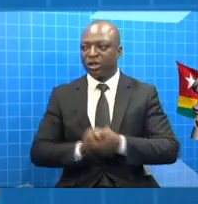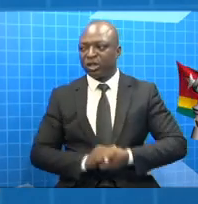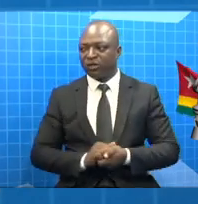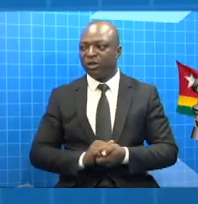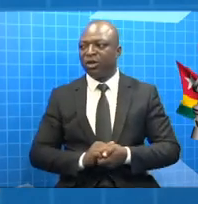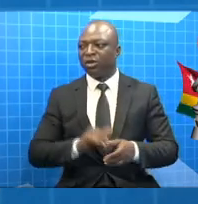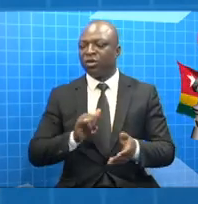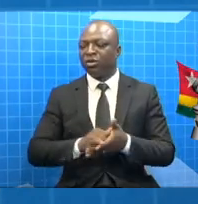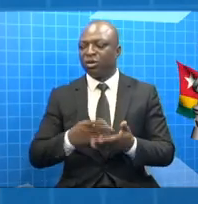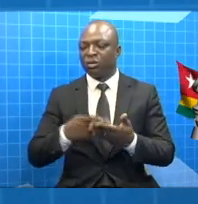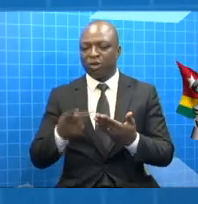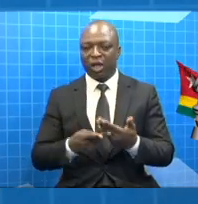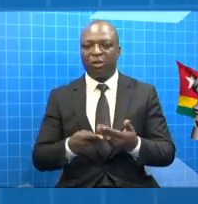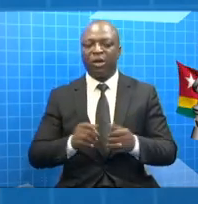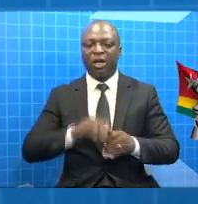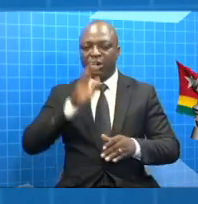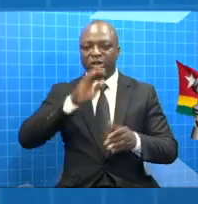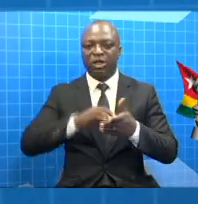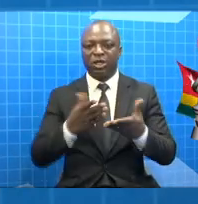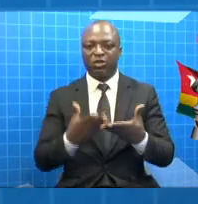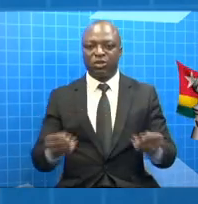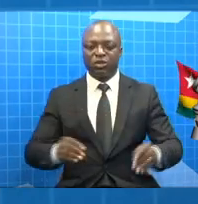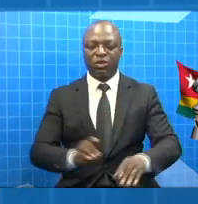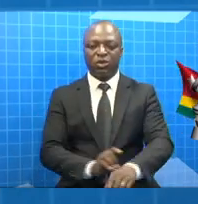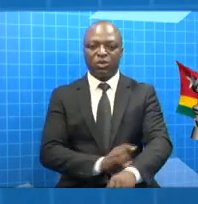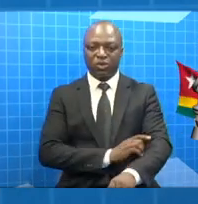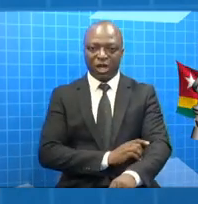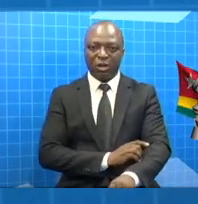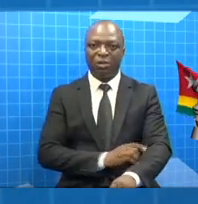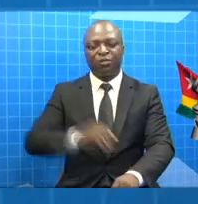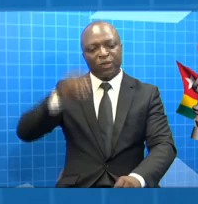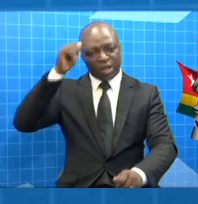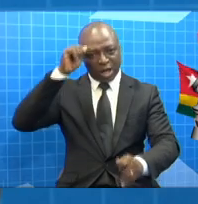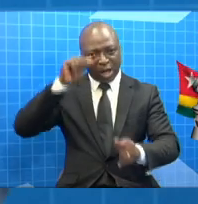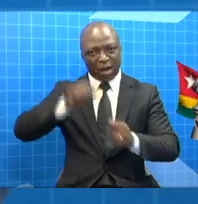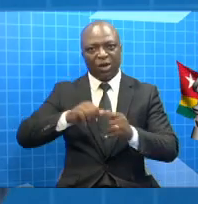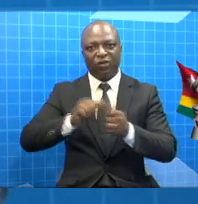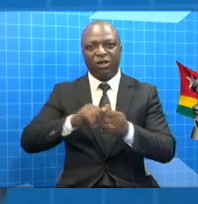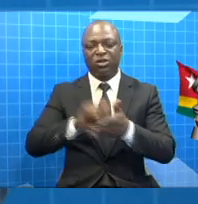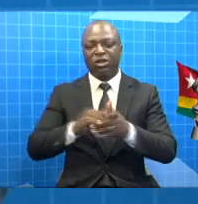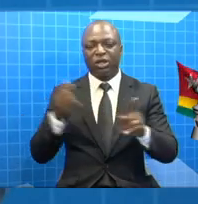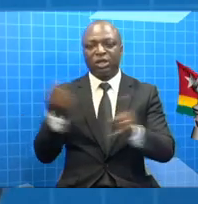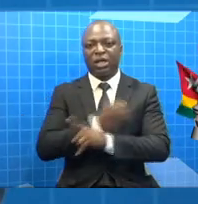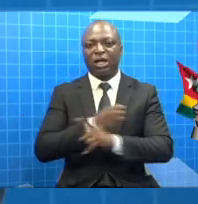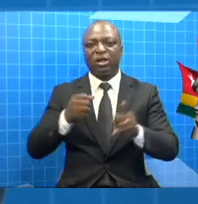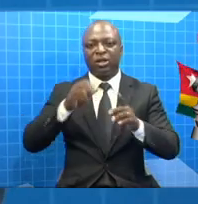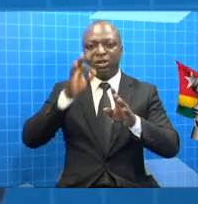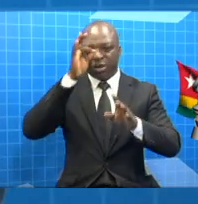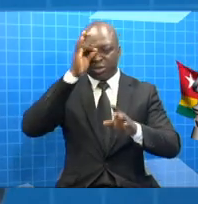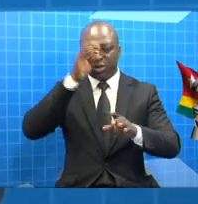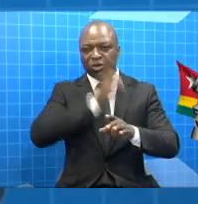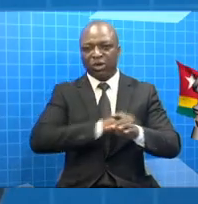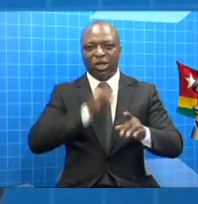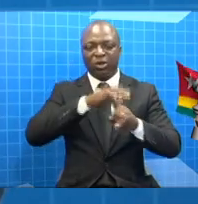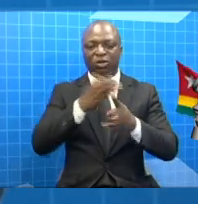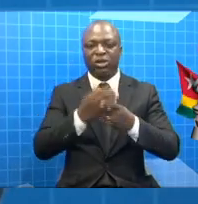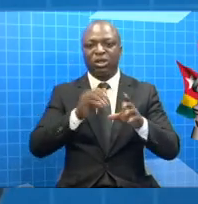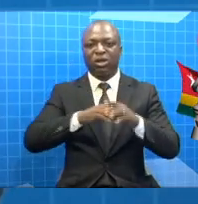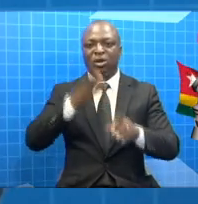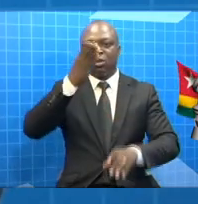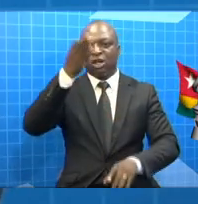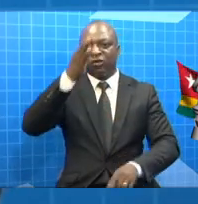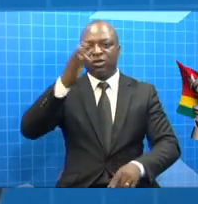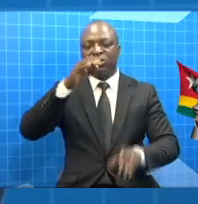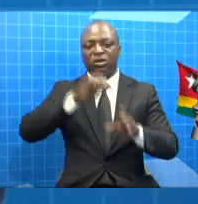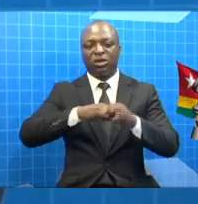ces fléaux et à la recherche de solutions durables. Il a rappelé l'attaque terroriste dont le Togo a été victime à Sanloaga, dans